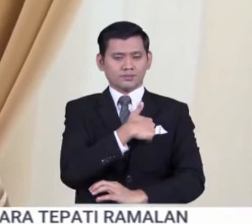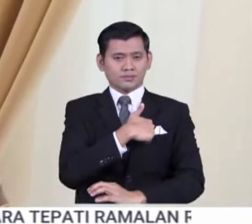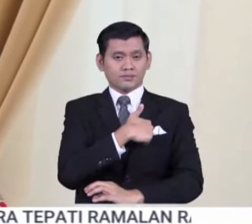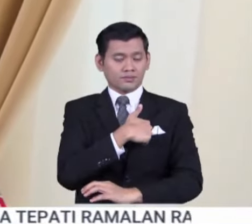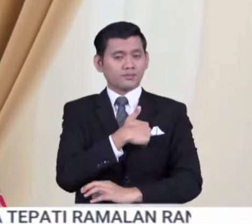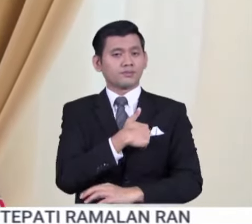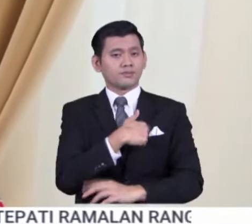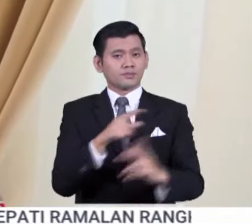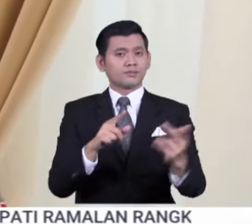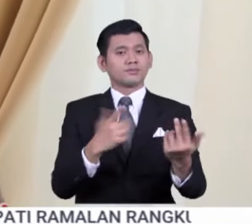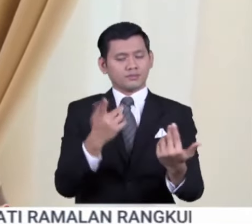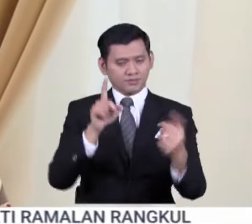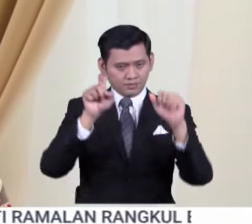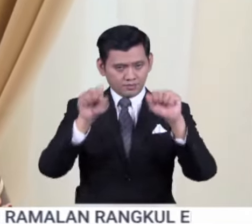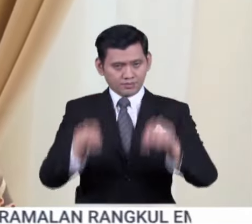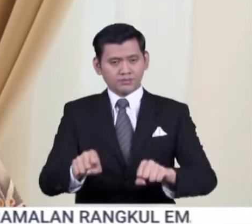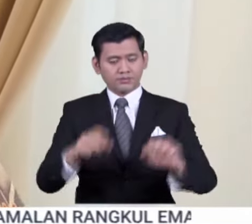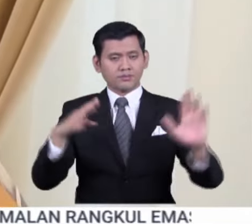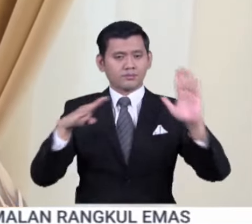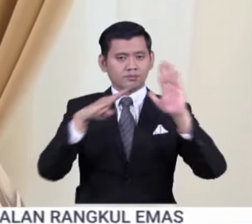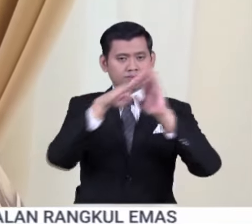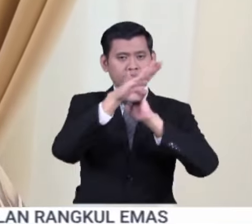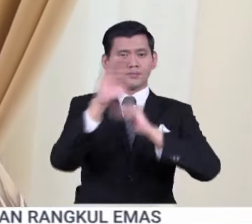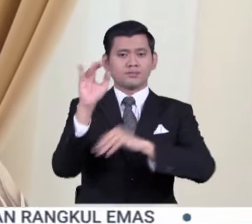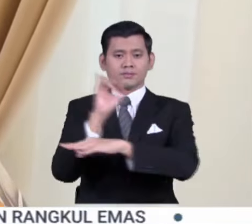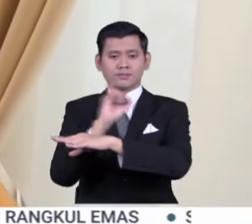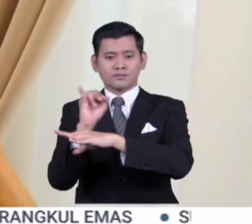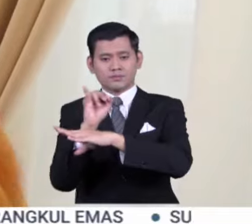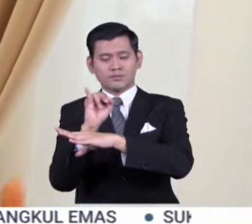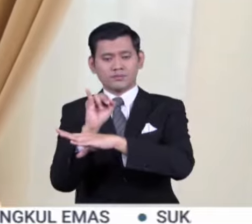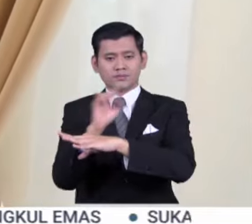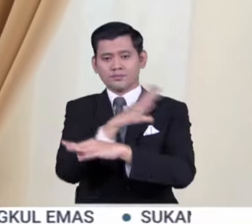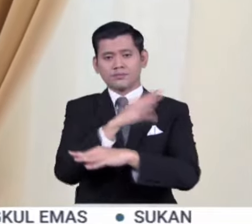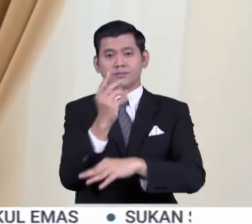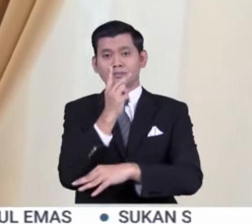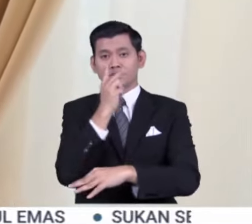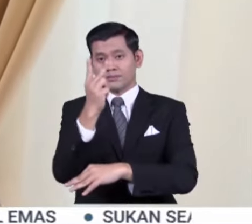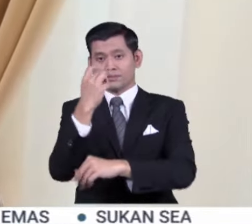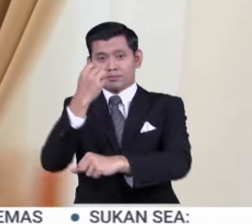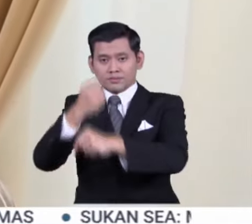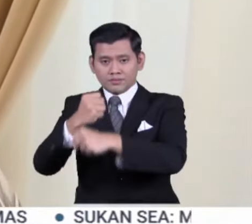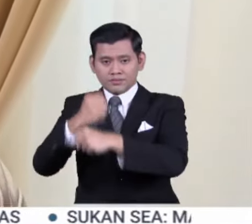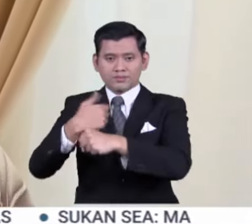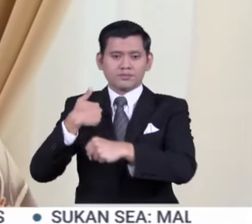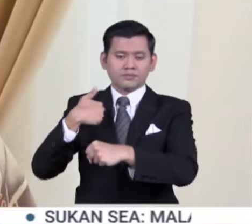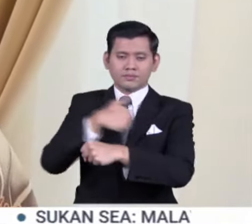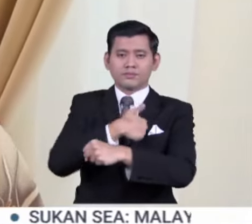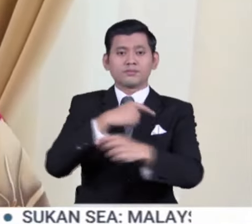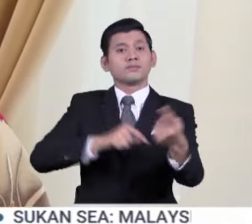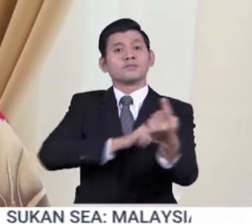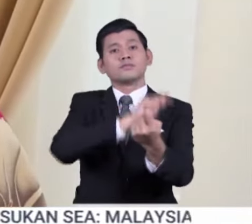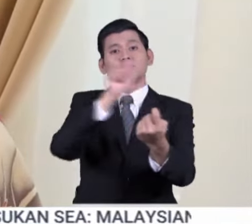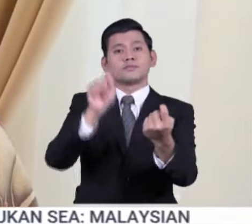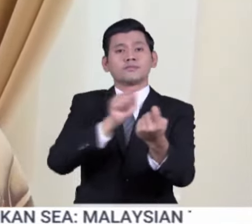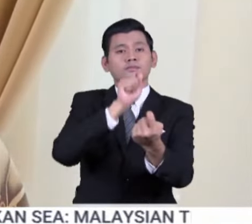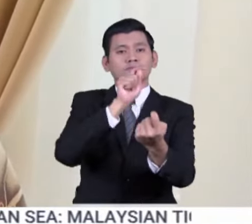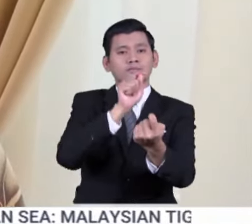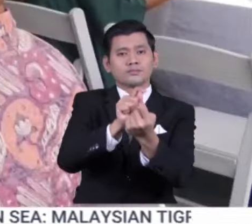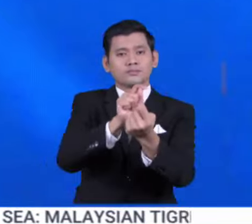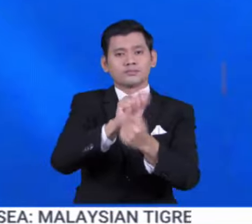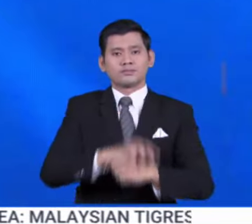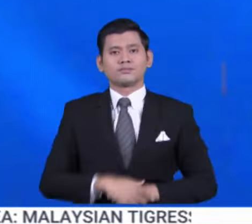industri and untuk make our apa kerja kita tu, hasil kerja kita tu stand out.